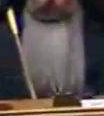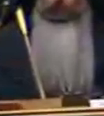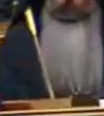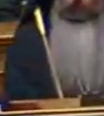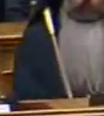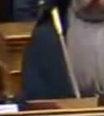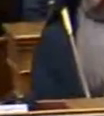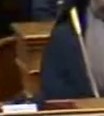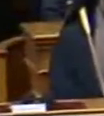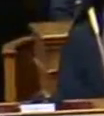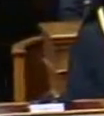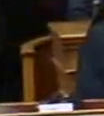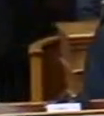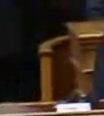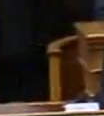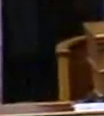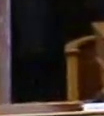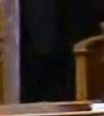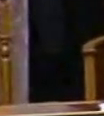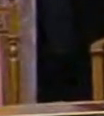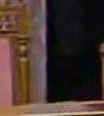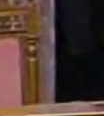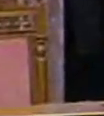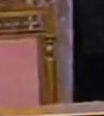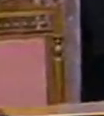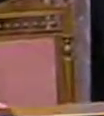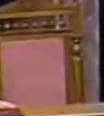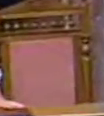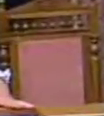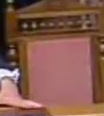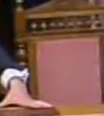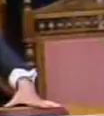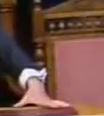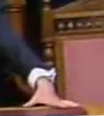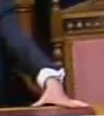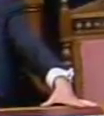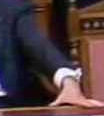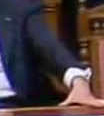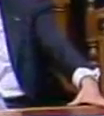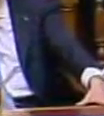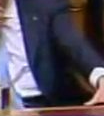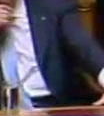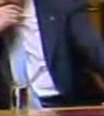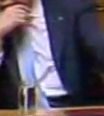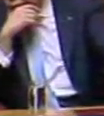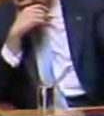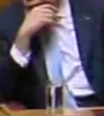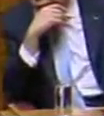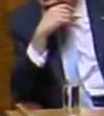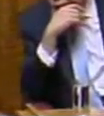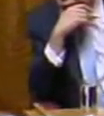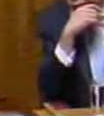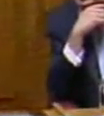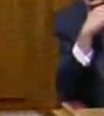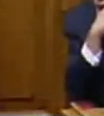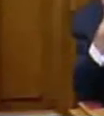Όλοι θα κριθούν με βάση αντικειμενική, επί τη βάση των δικών τους αξιών και κριτηρίων. Να πω επίσης, κύριε